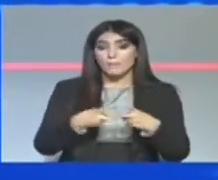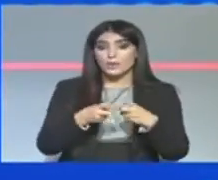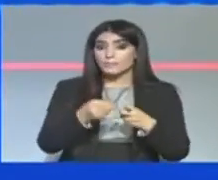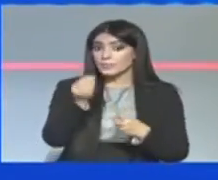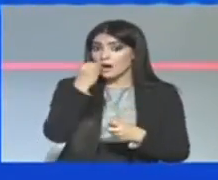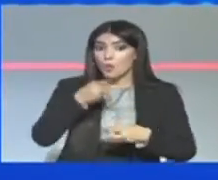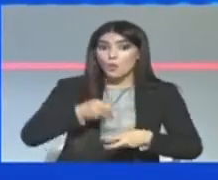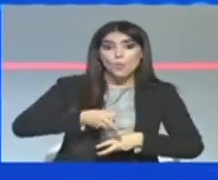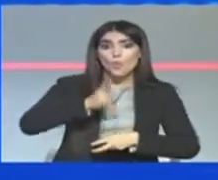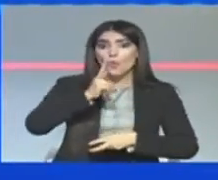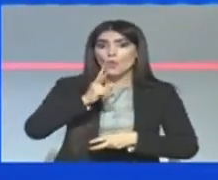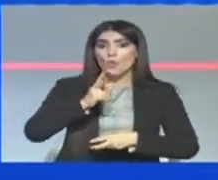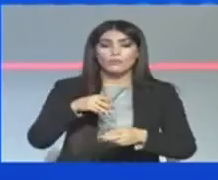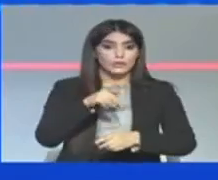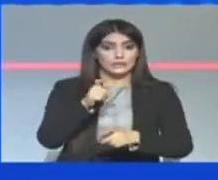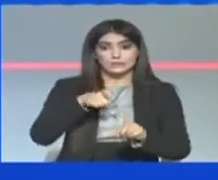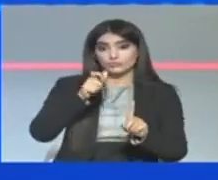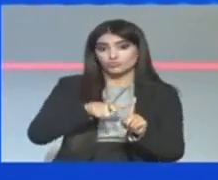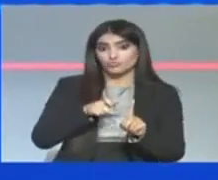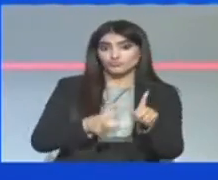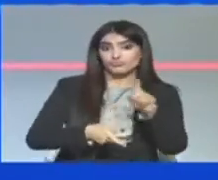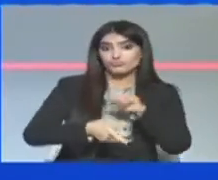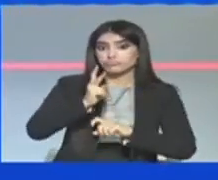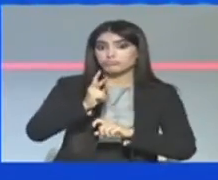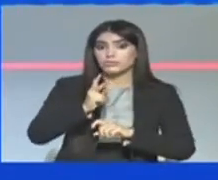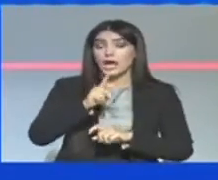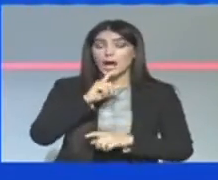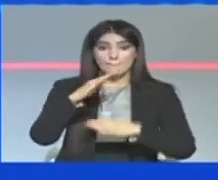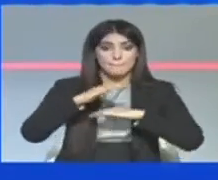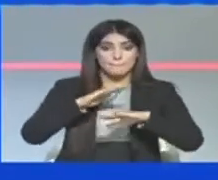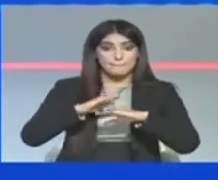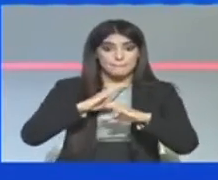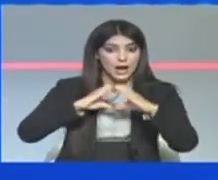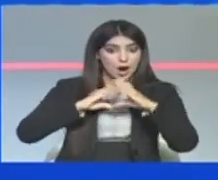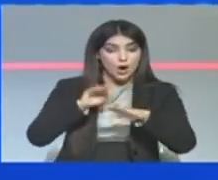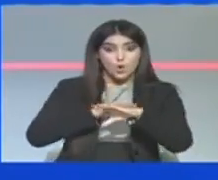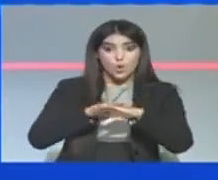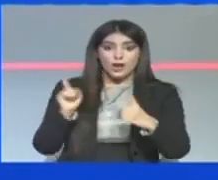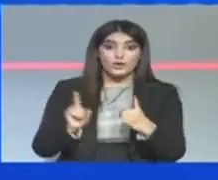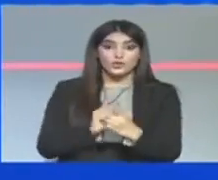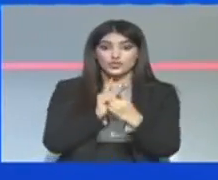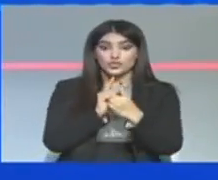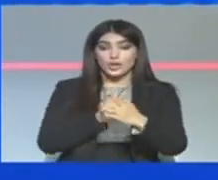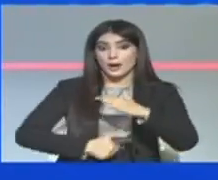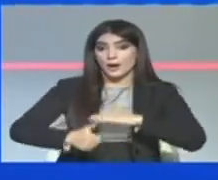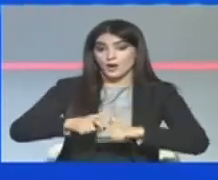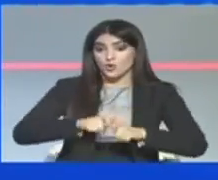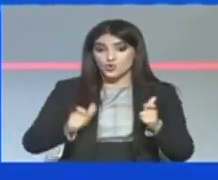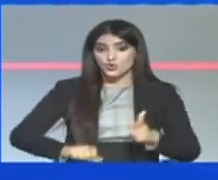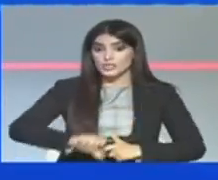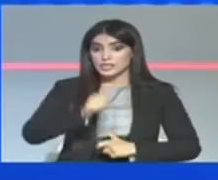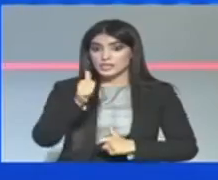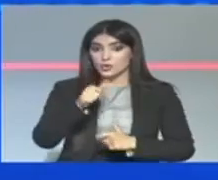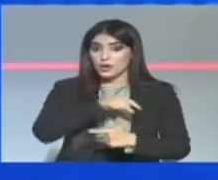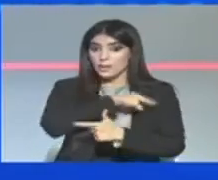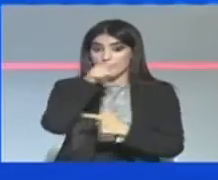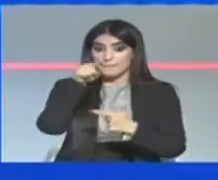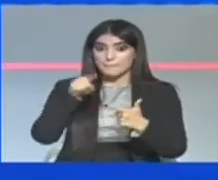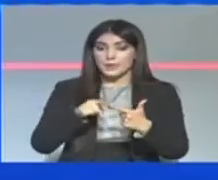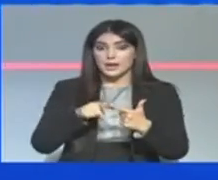هو الزياده في الاجر الادنى المضمون محاور اللقاء الذي جمع اليوم كلا من رئيس الحكومه هشام المشيشي